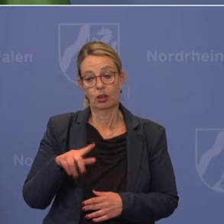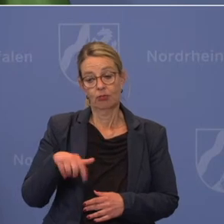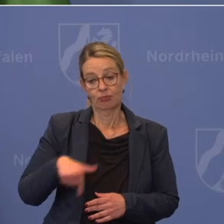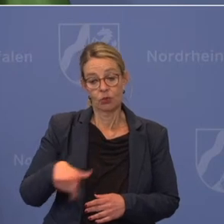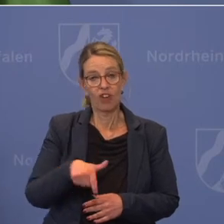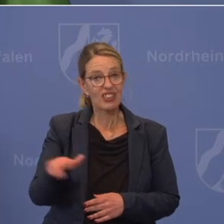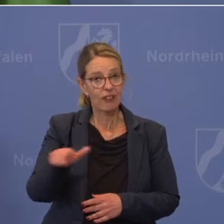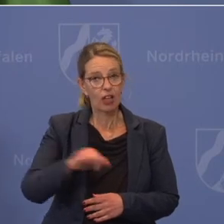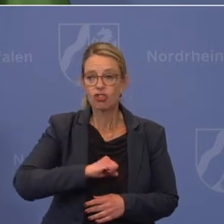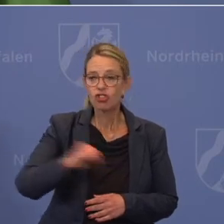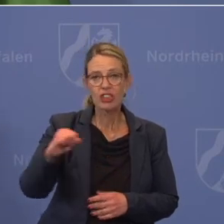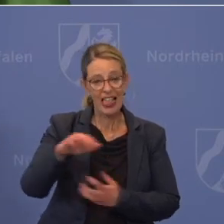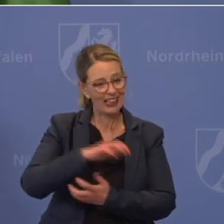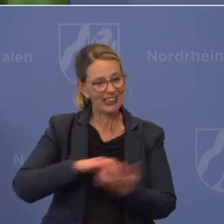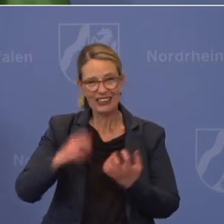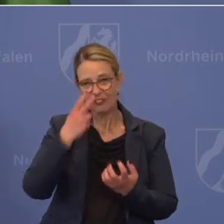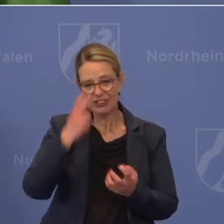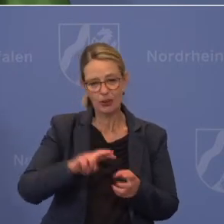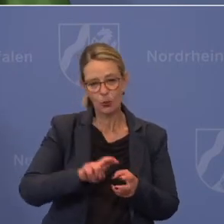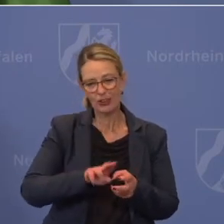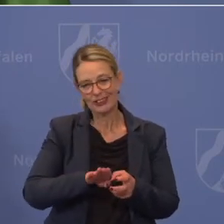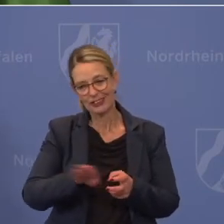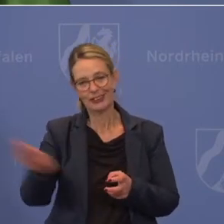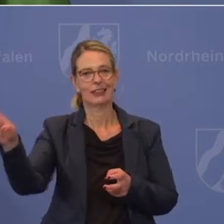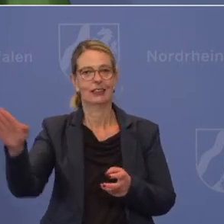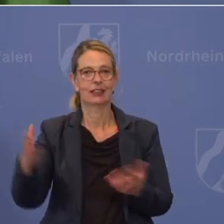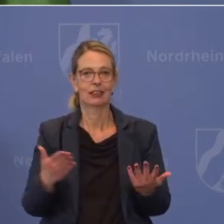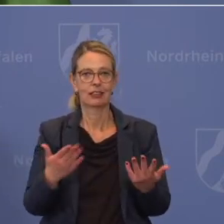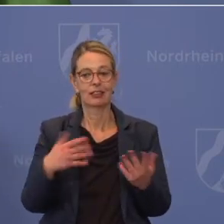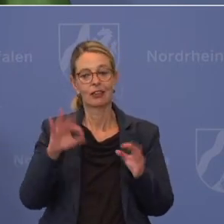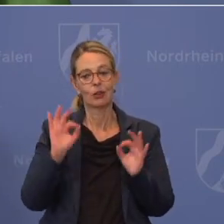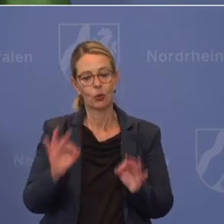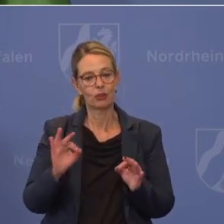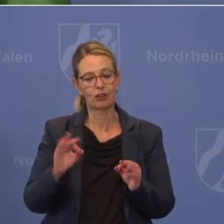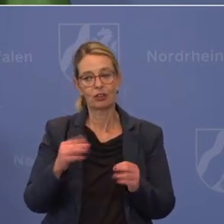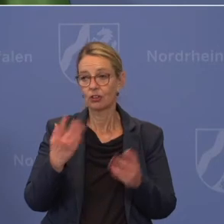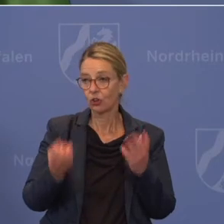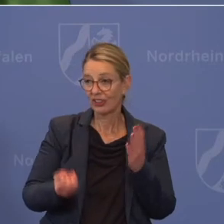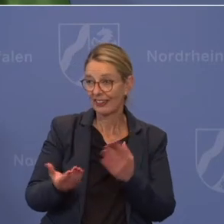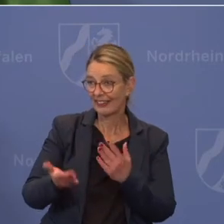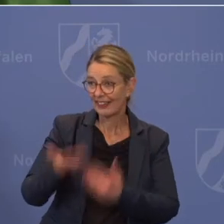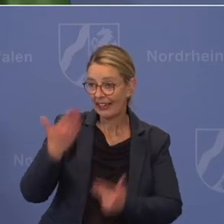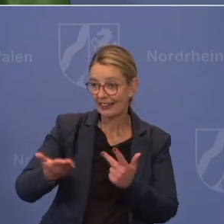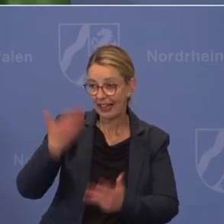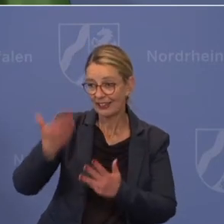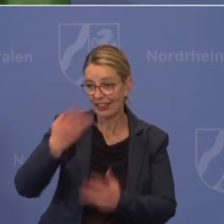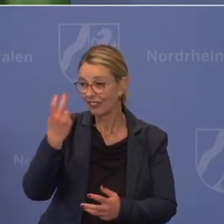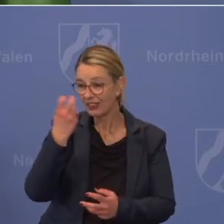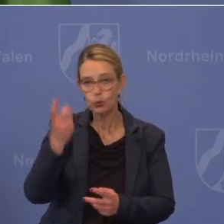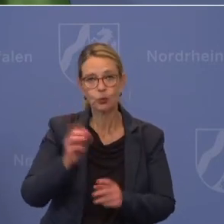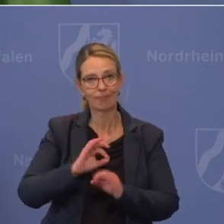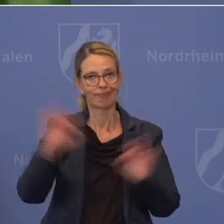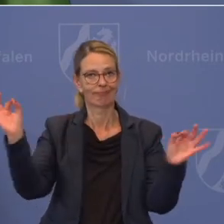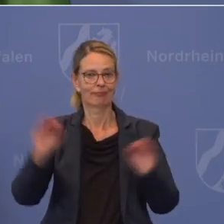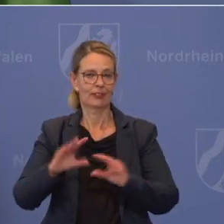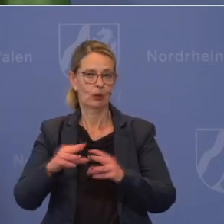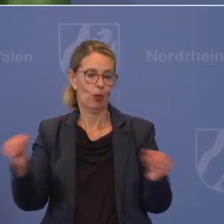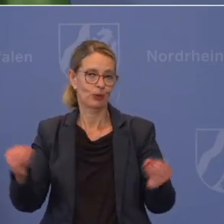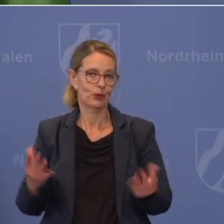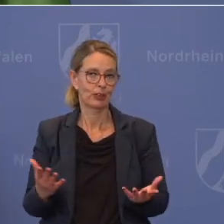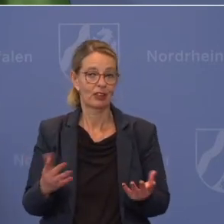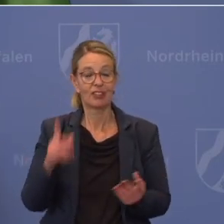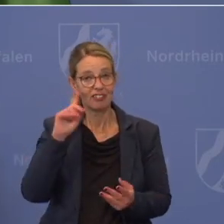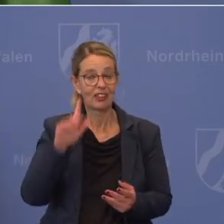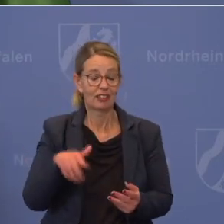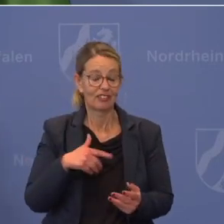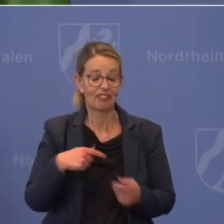führen und gleichzeitig bei der Lösung der großen Megatrends voranzukommen. Wie Sie wissen, trägt die Wirtschaft